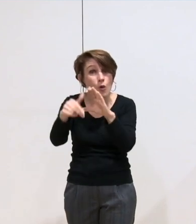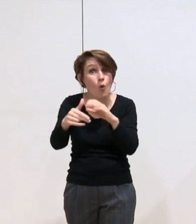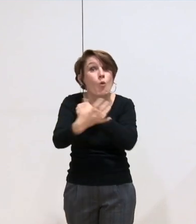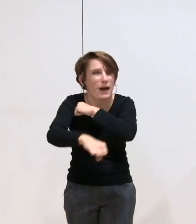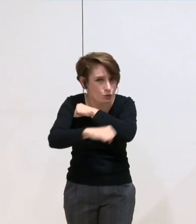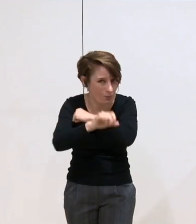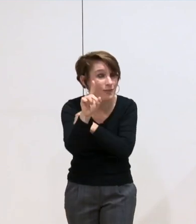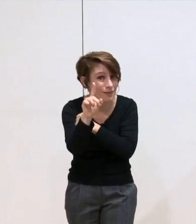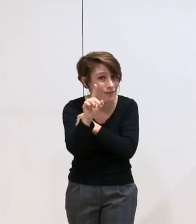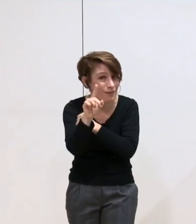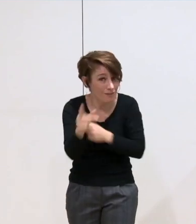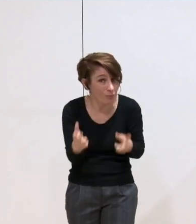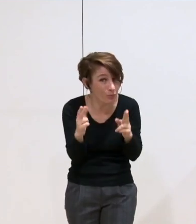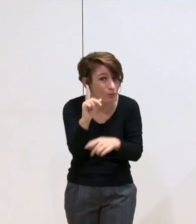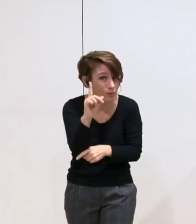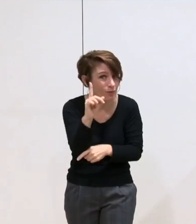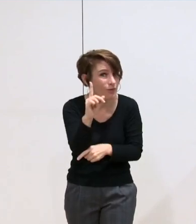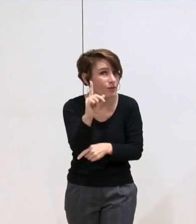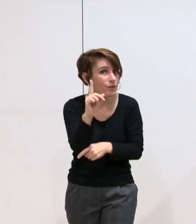par semaine.